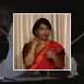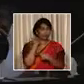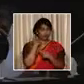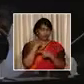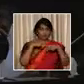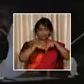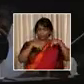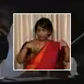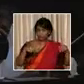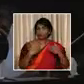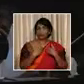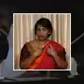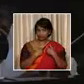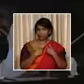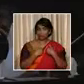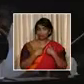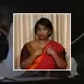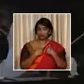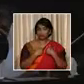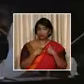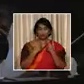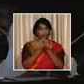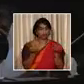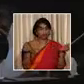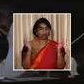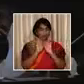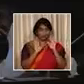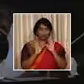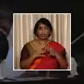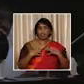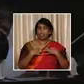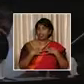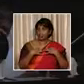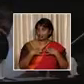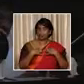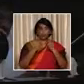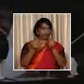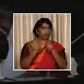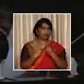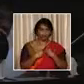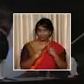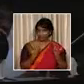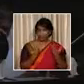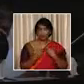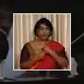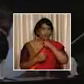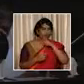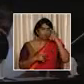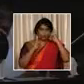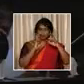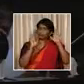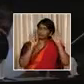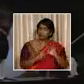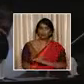அடைத்தார்கள், எங்களின் உடைகளை எல்லாம் கலற்ற வைத்தார்கள், வயது பால் வித்தியாசமின்றி எல்லோரும் பச்சை குழந்தைகள் கூட தங்கள் உடைகளை